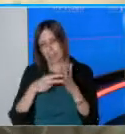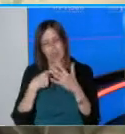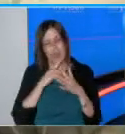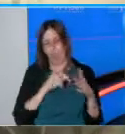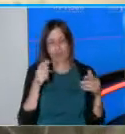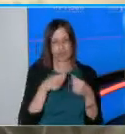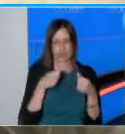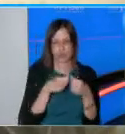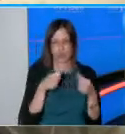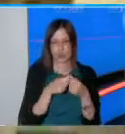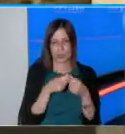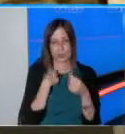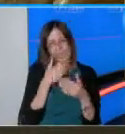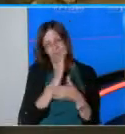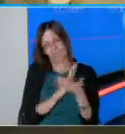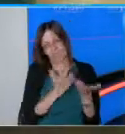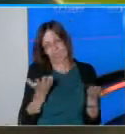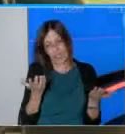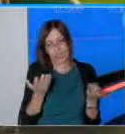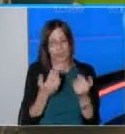קשורים, לפחות חלקנו.